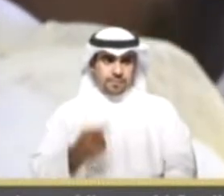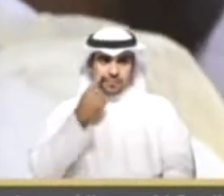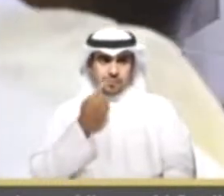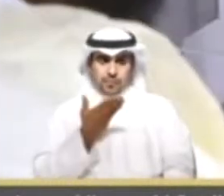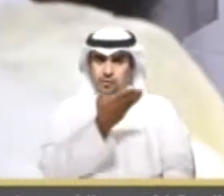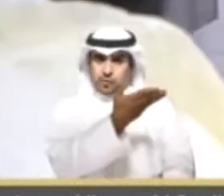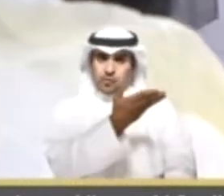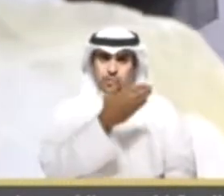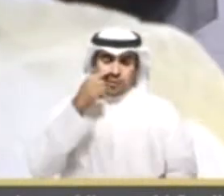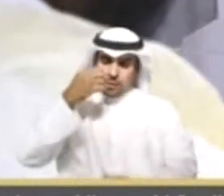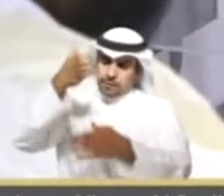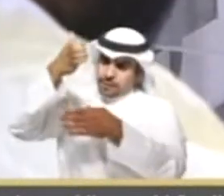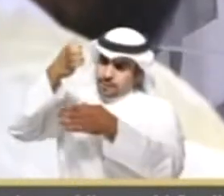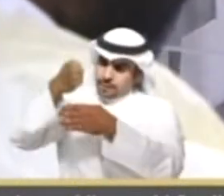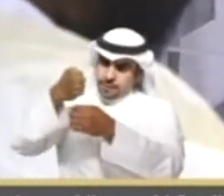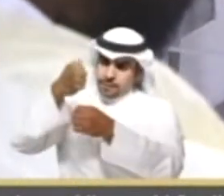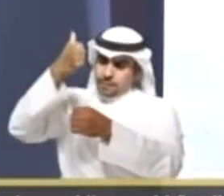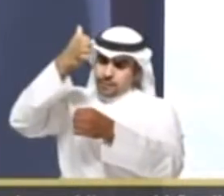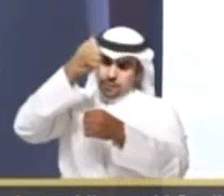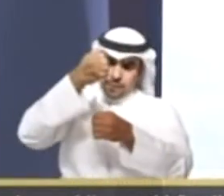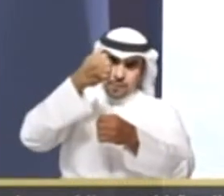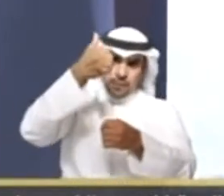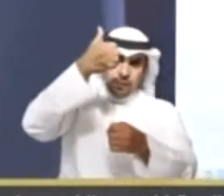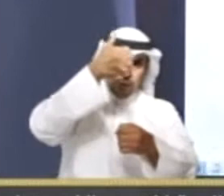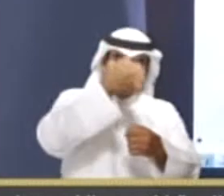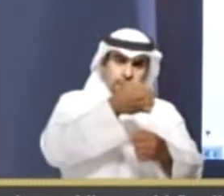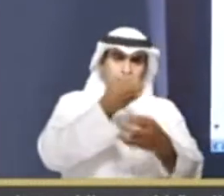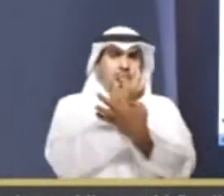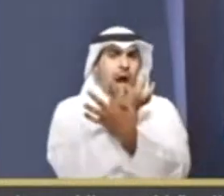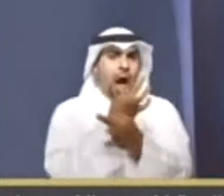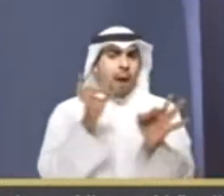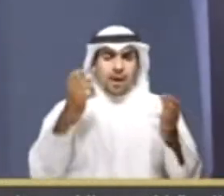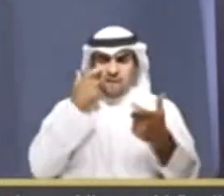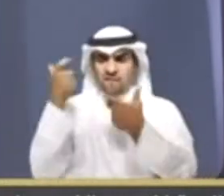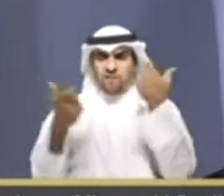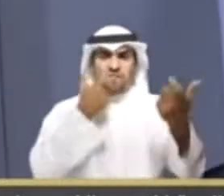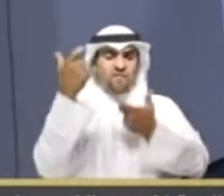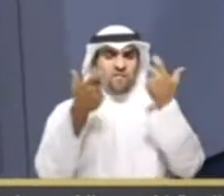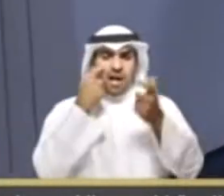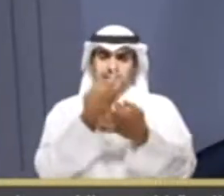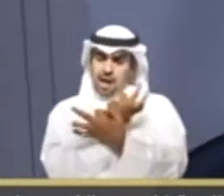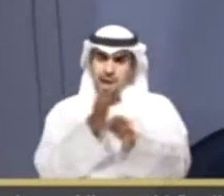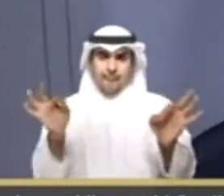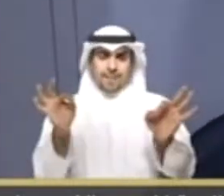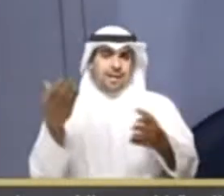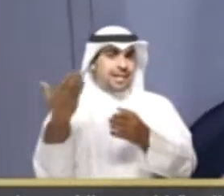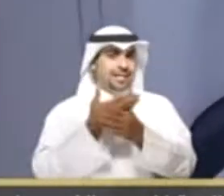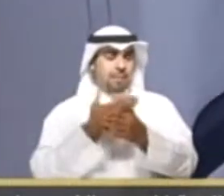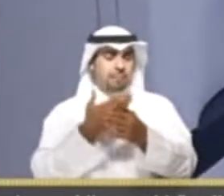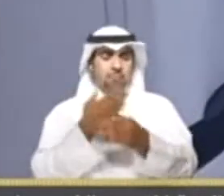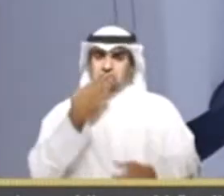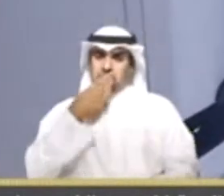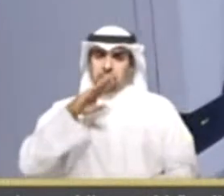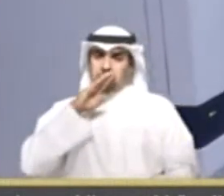النجاح ليس له إلا طريق واحد، الاجتهاد. ووراء كل إنجاز يقف جنود مجهولون